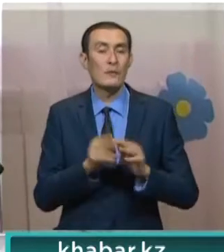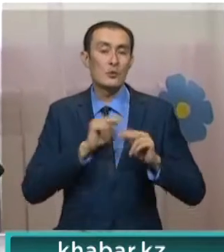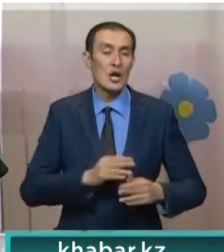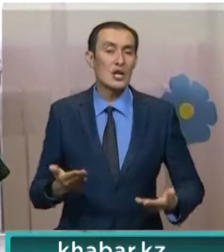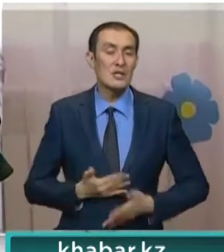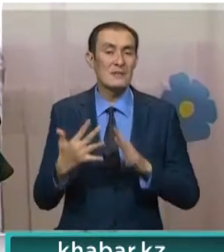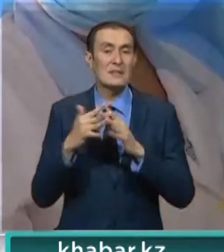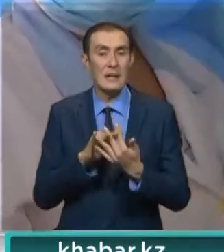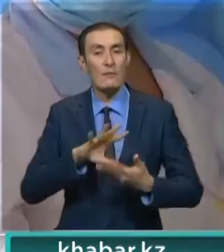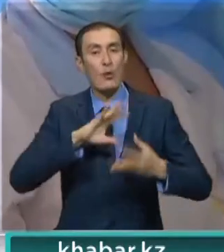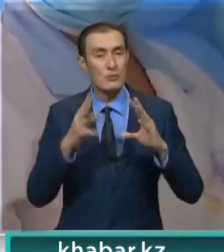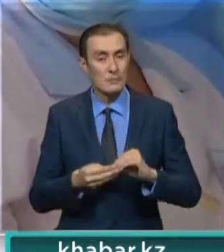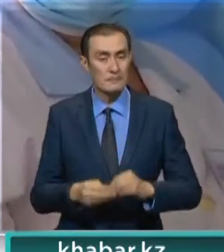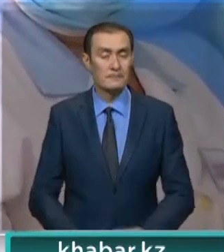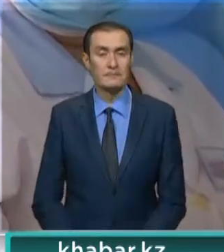жизни в селе в целом.